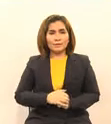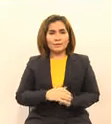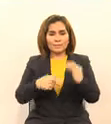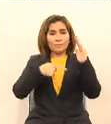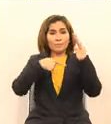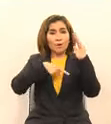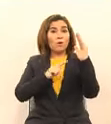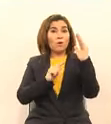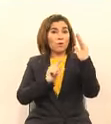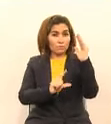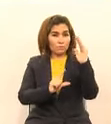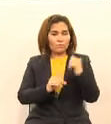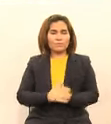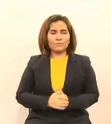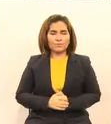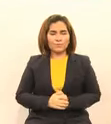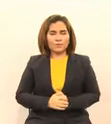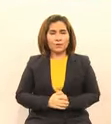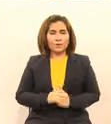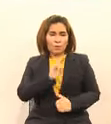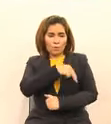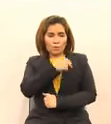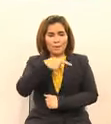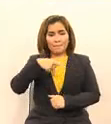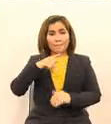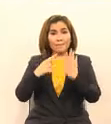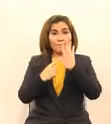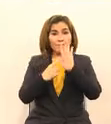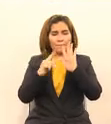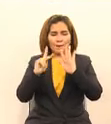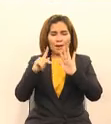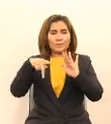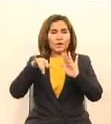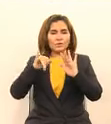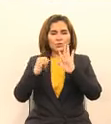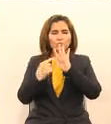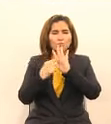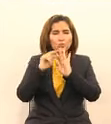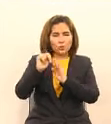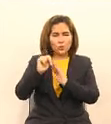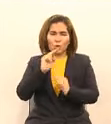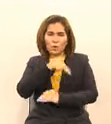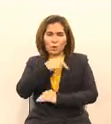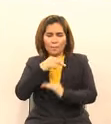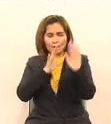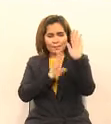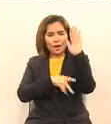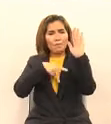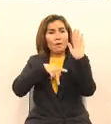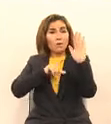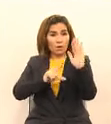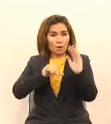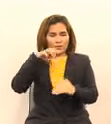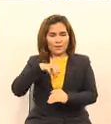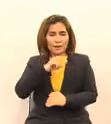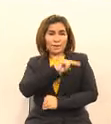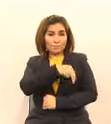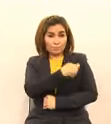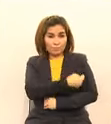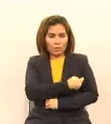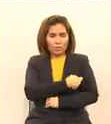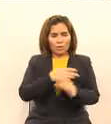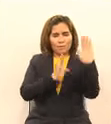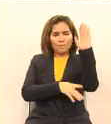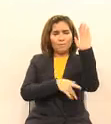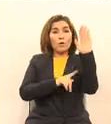ทลุงโรงพยาบาลปากพยูนโรงพยาบาลศรีบรรพตโรงพยาบาลพัทลุงสำนักงานสาธารณสุขจังหวัดปั